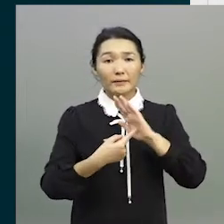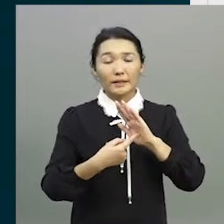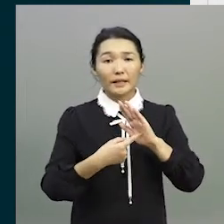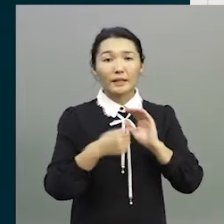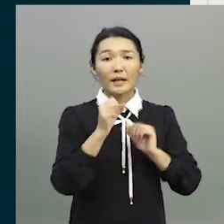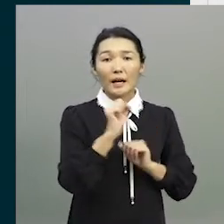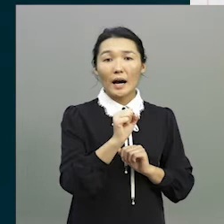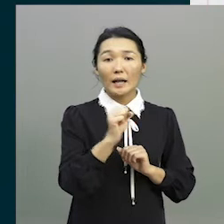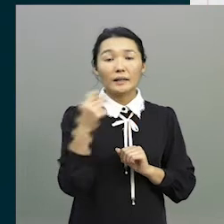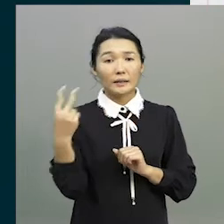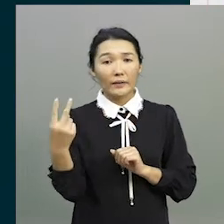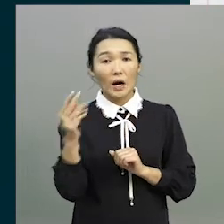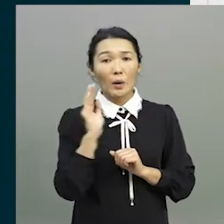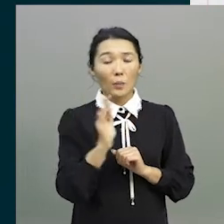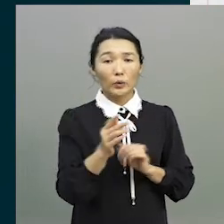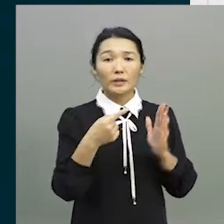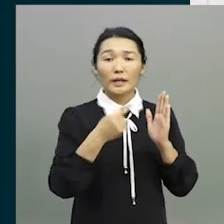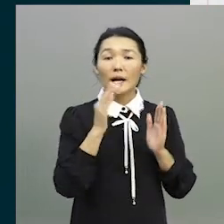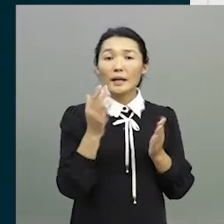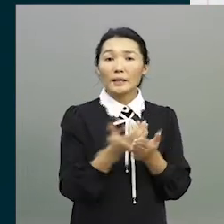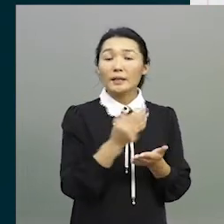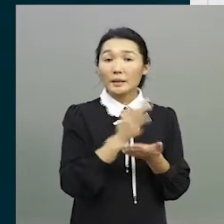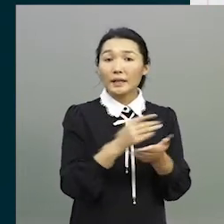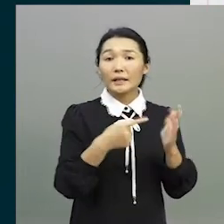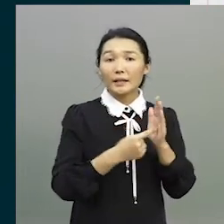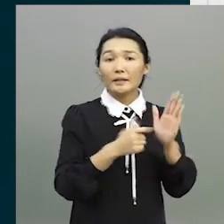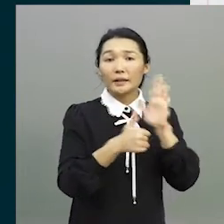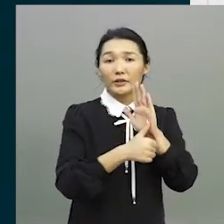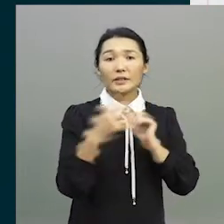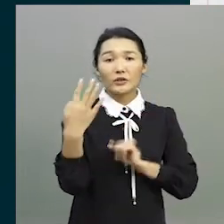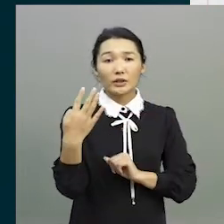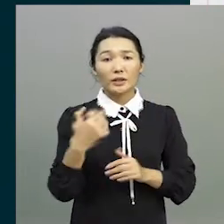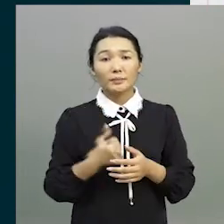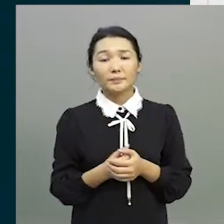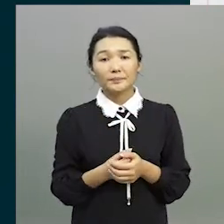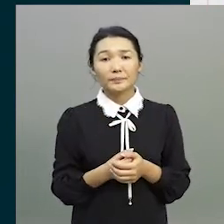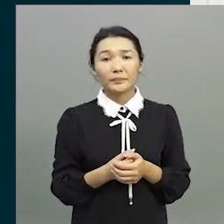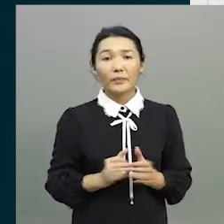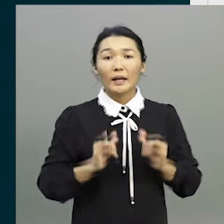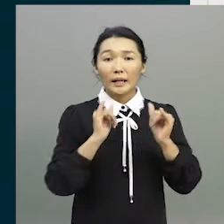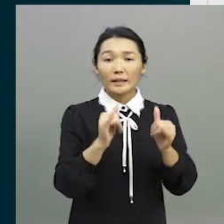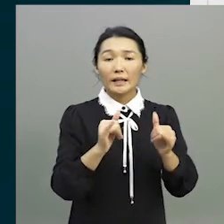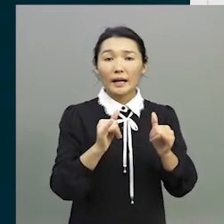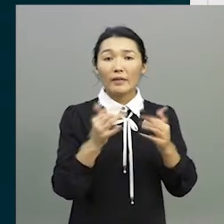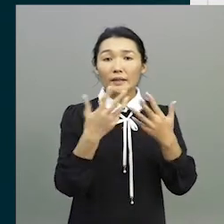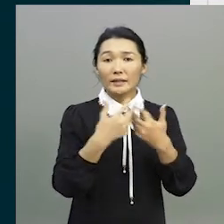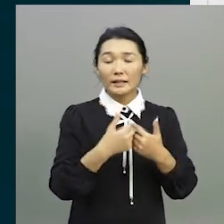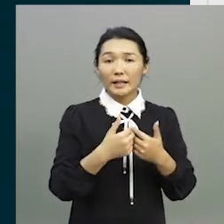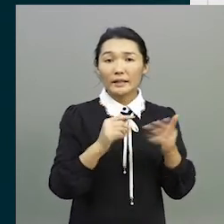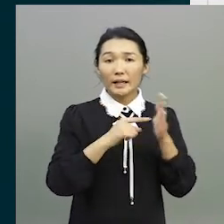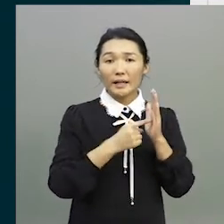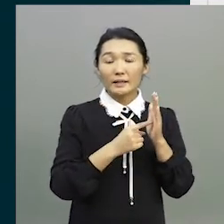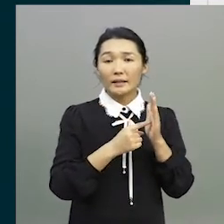а на 2 будет иметь координаты 6 и 4 для вычислений координат